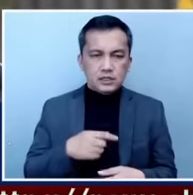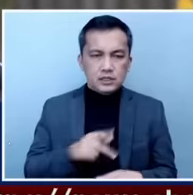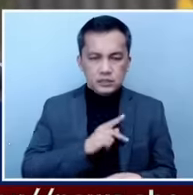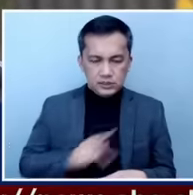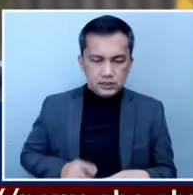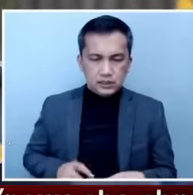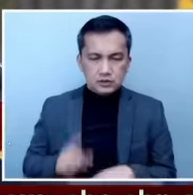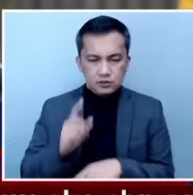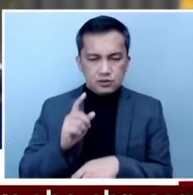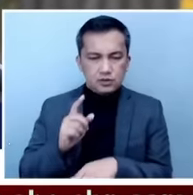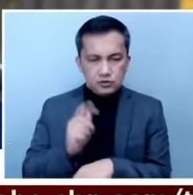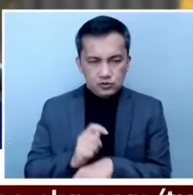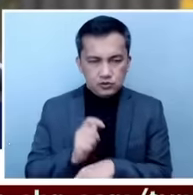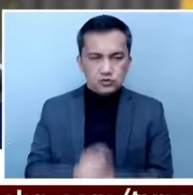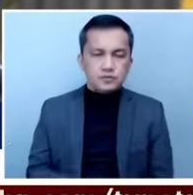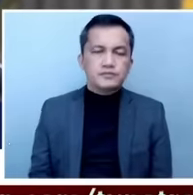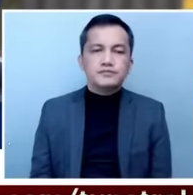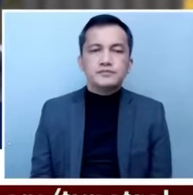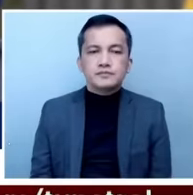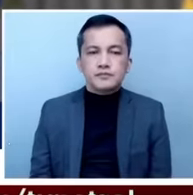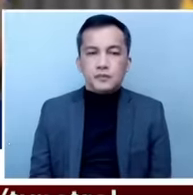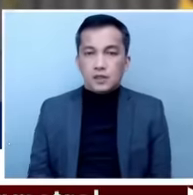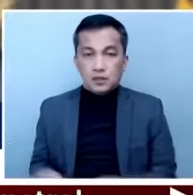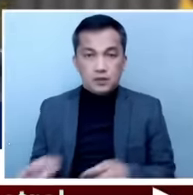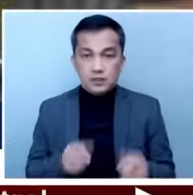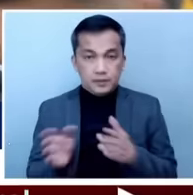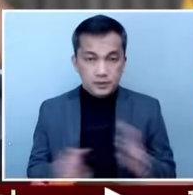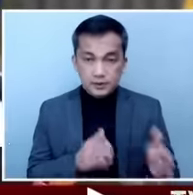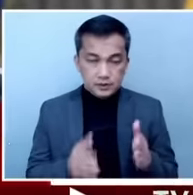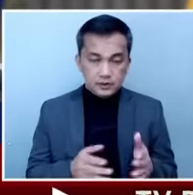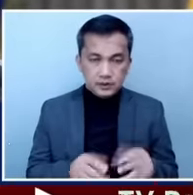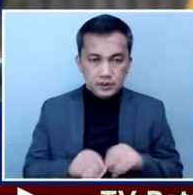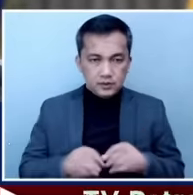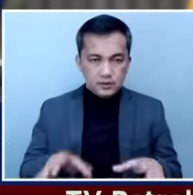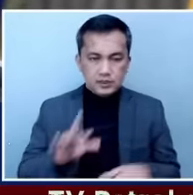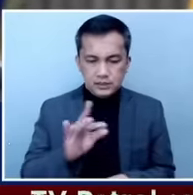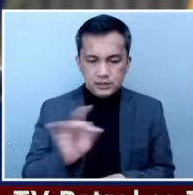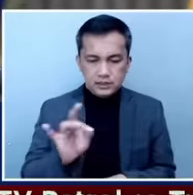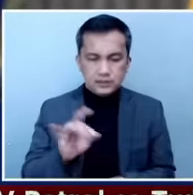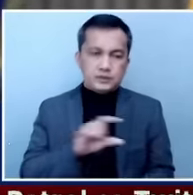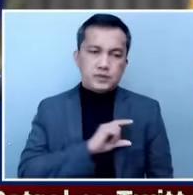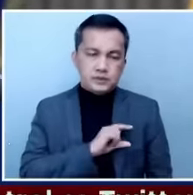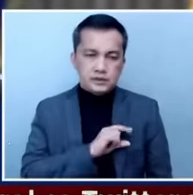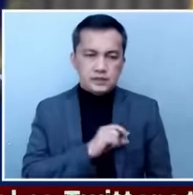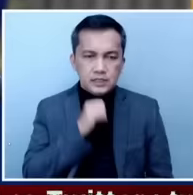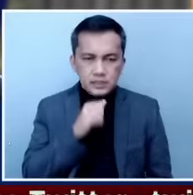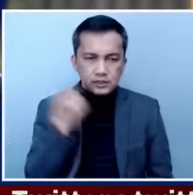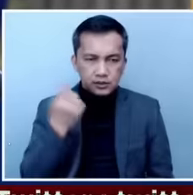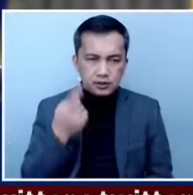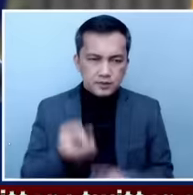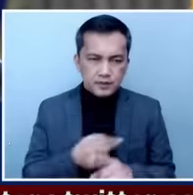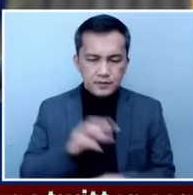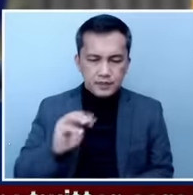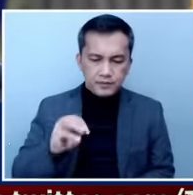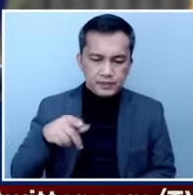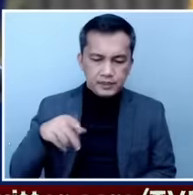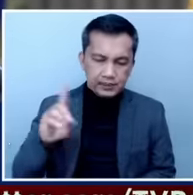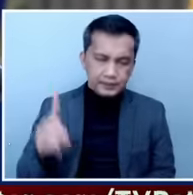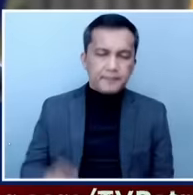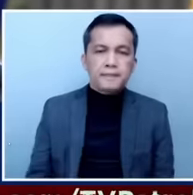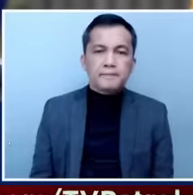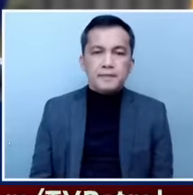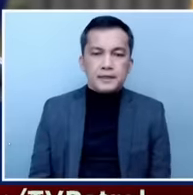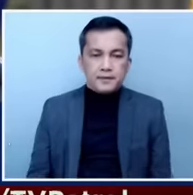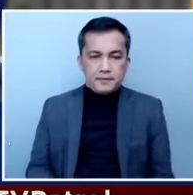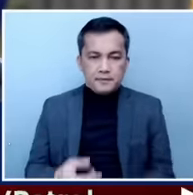been preparing for this. We'll be deploying 800 of our personnel dito, not only from the Manila Police District, but also